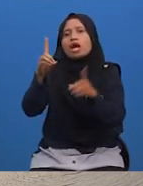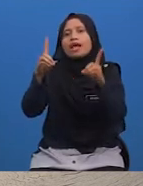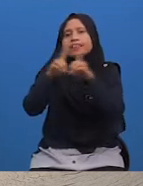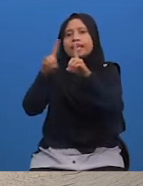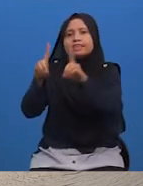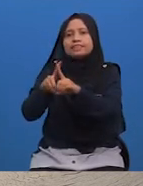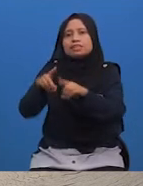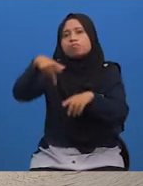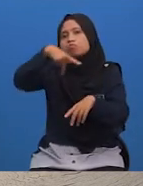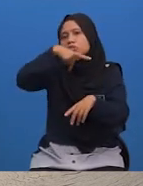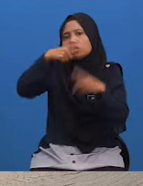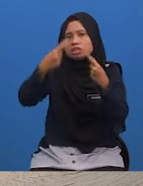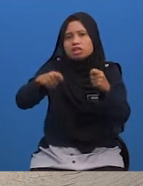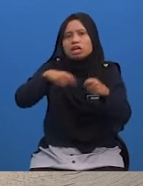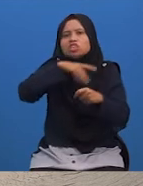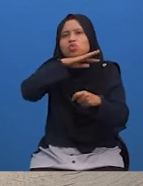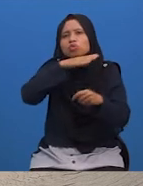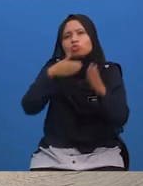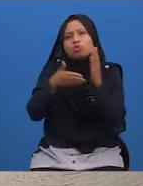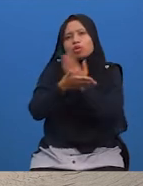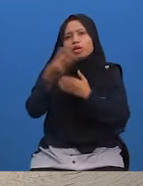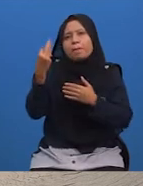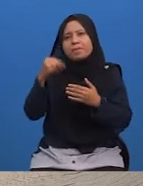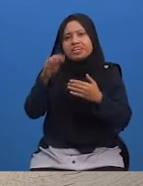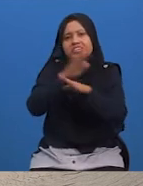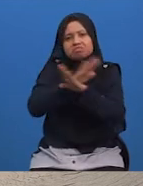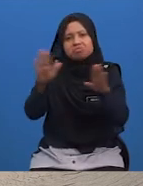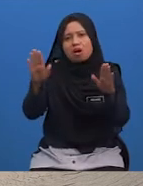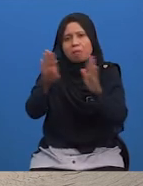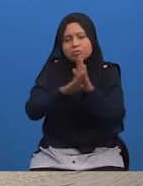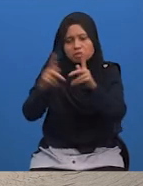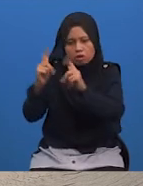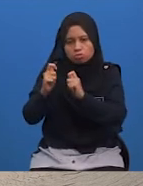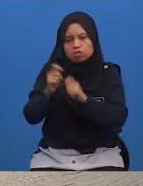Puteri telah dikotori oleh mereka yang tidak bertanggungjawab.